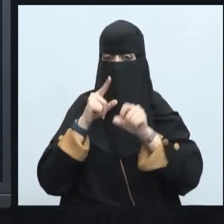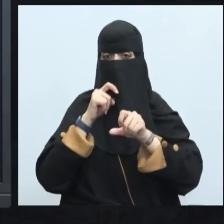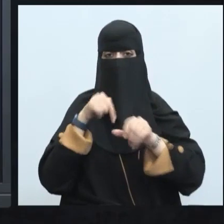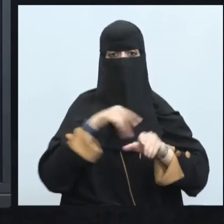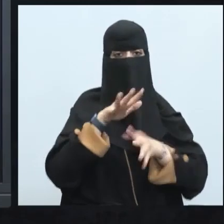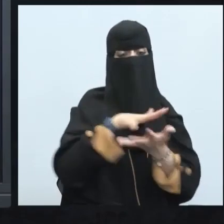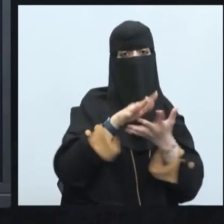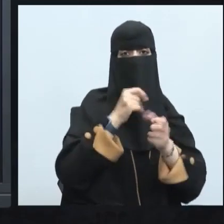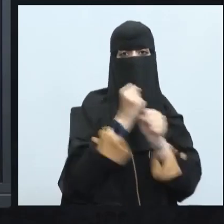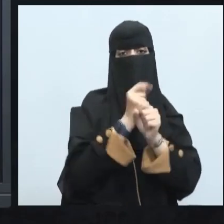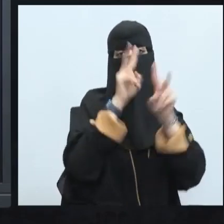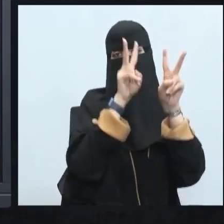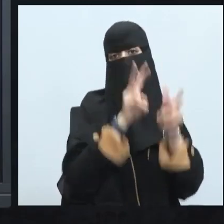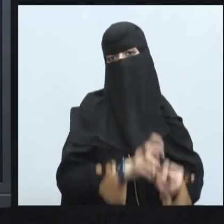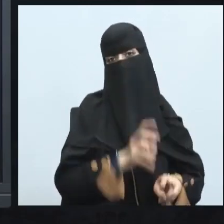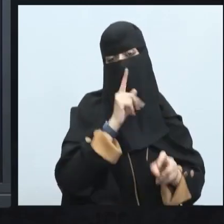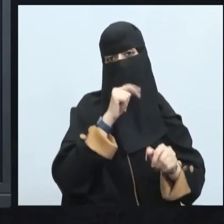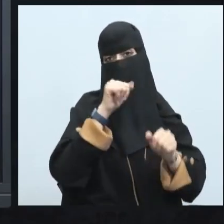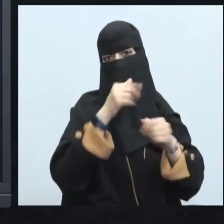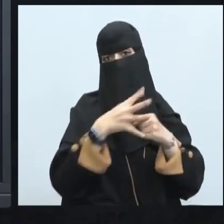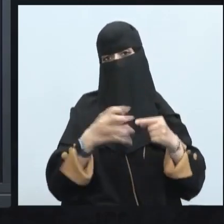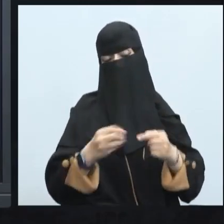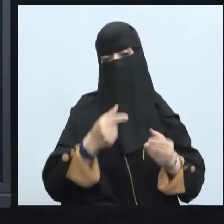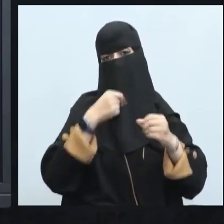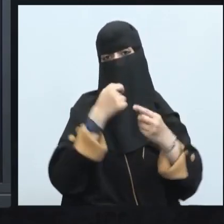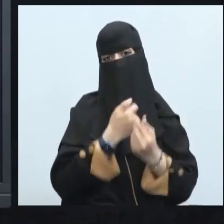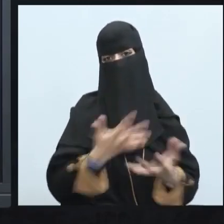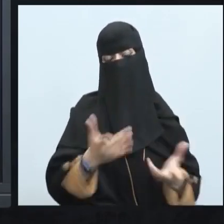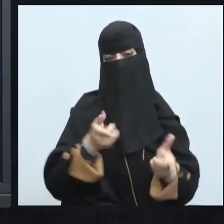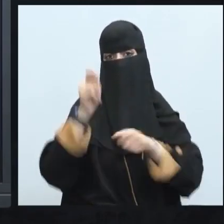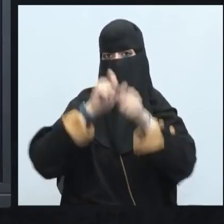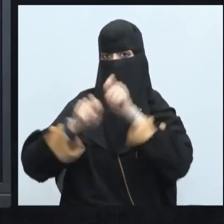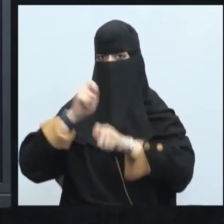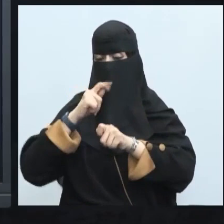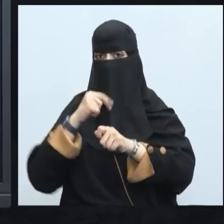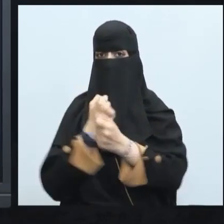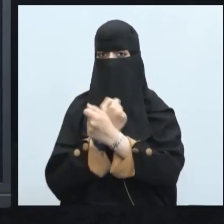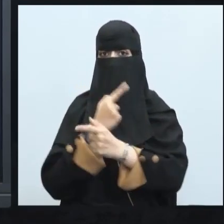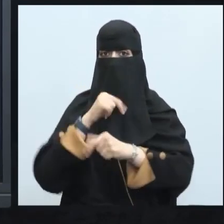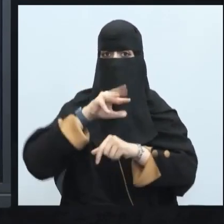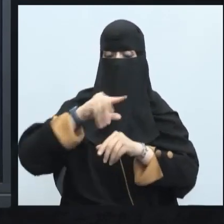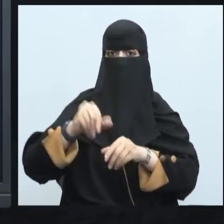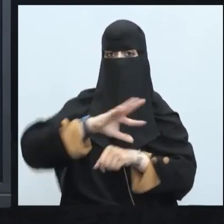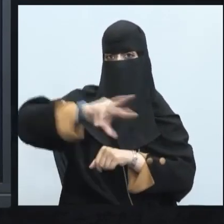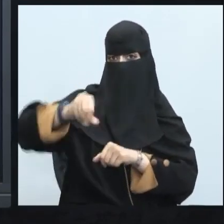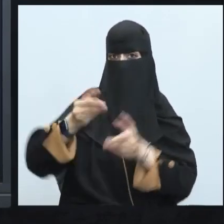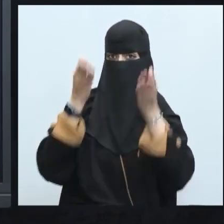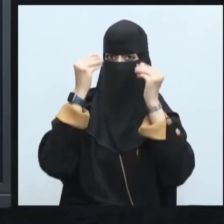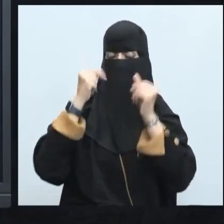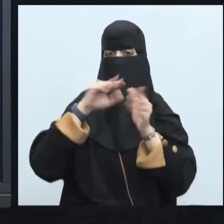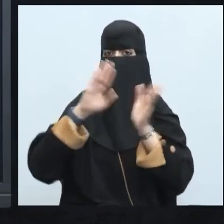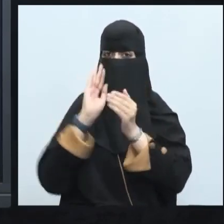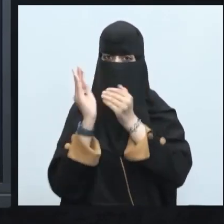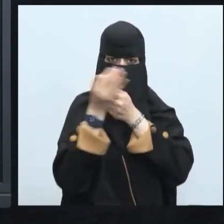تعرض العمل كامل للخطر بالاضافه الى عمليات الامن طريقه المعلومات والاحتيال وغيرها